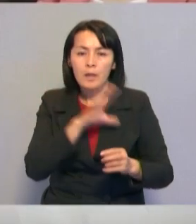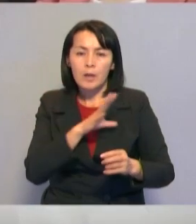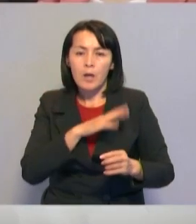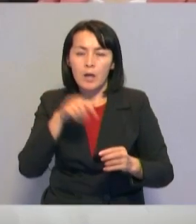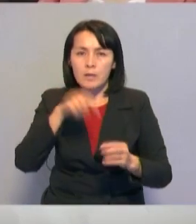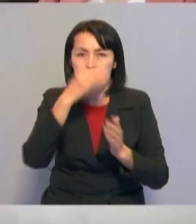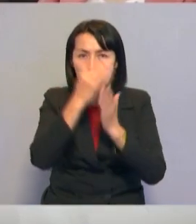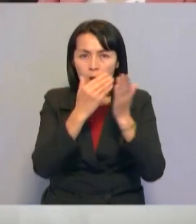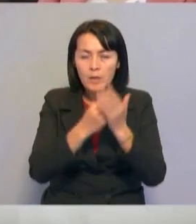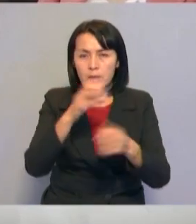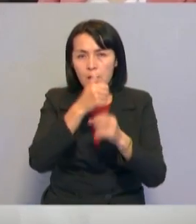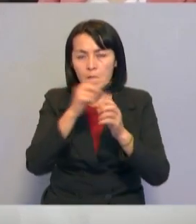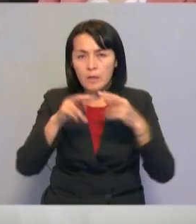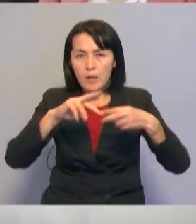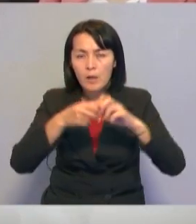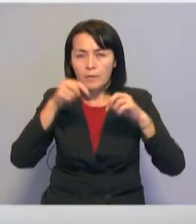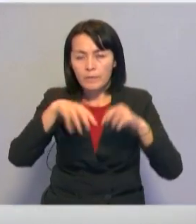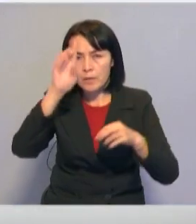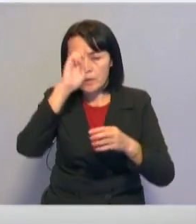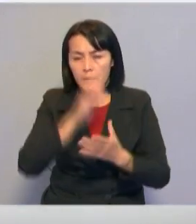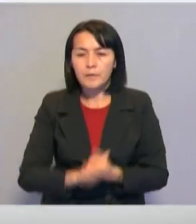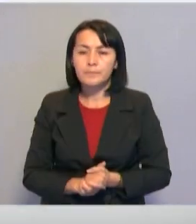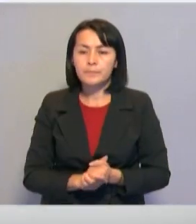вынесены на повестку дня актуальные проблемы внутри страны.